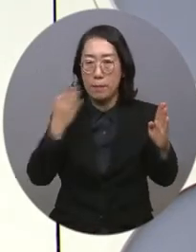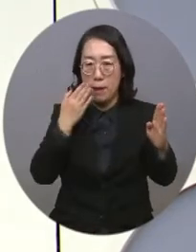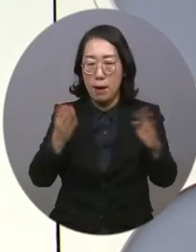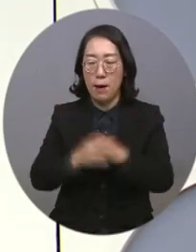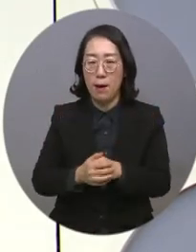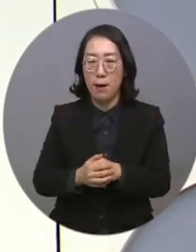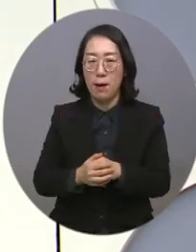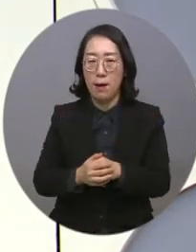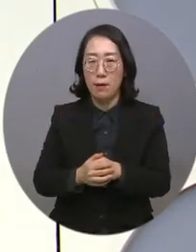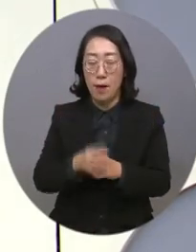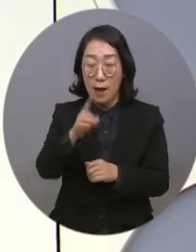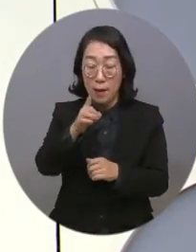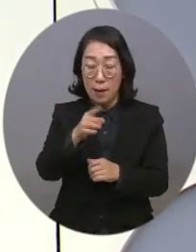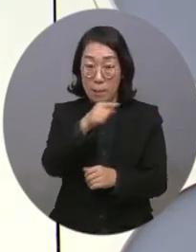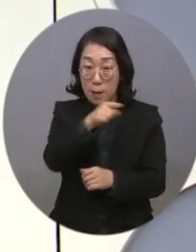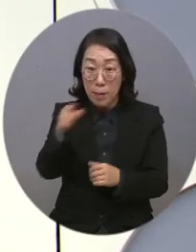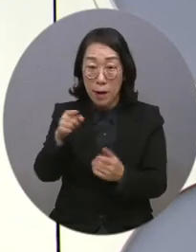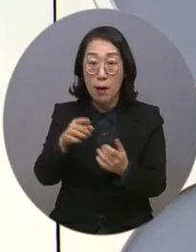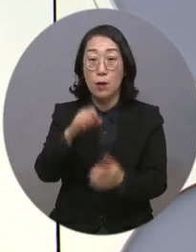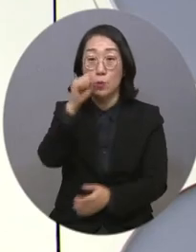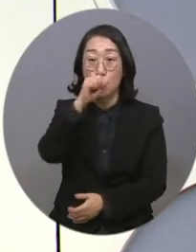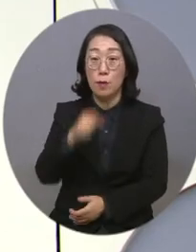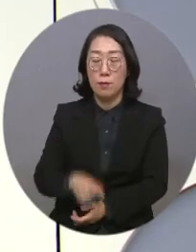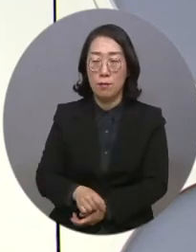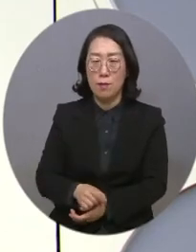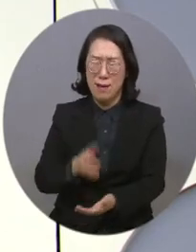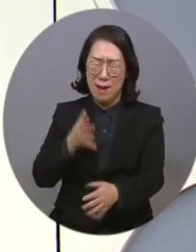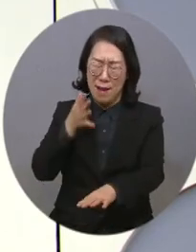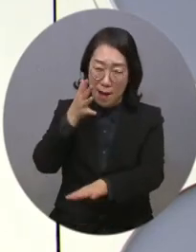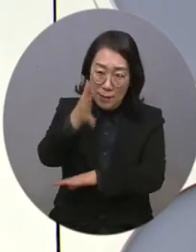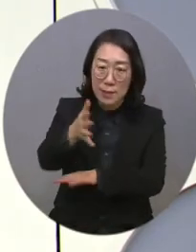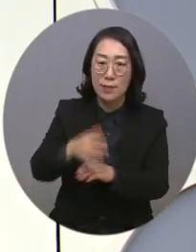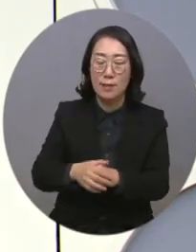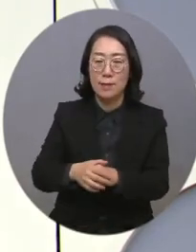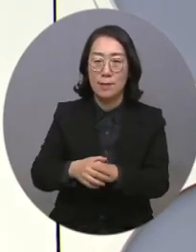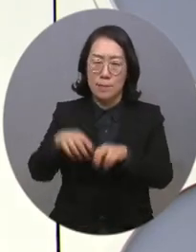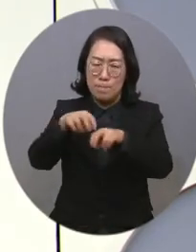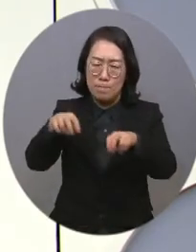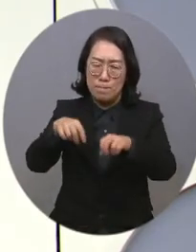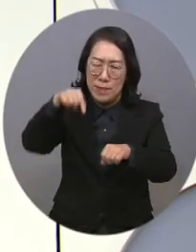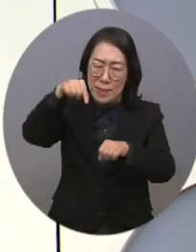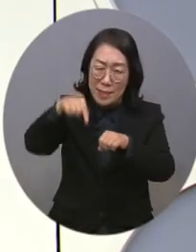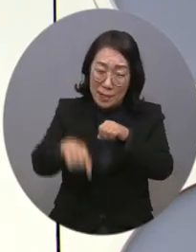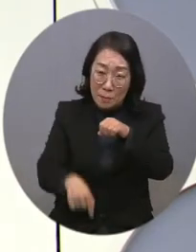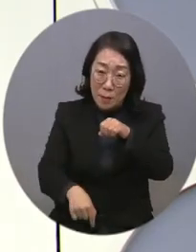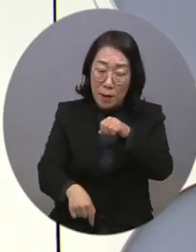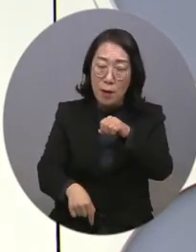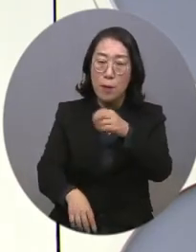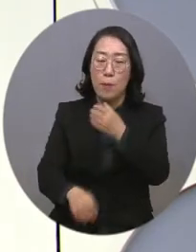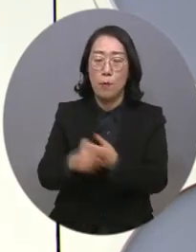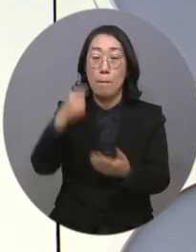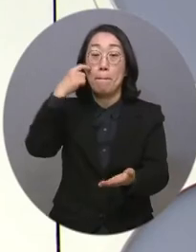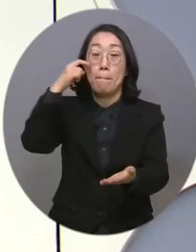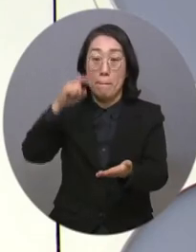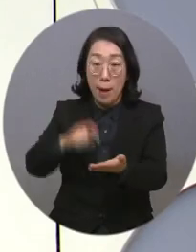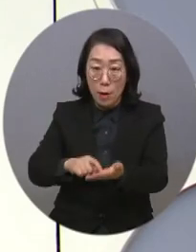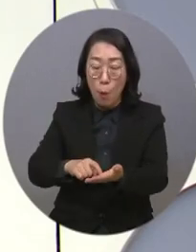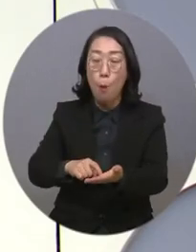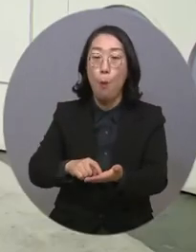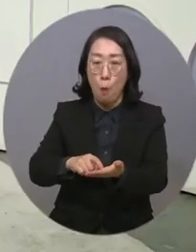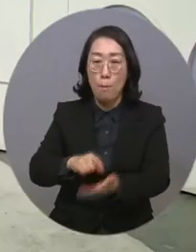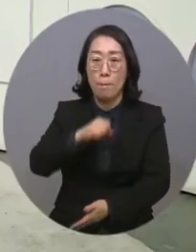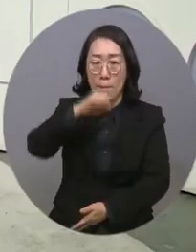가지 선택해서 자기가 좋아하는 분야를 끝까지 파고 들면은 반드시 길이 열린다. 그러니까 절대 실망하지